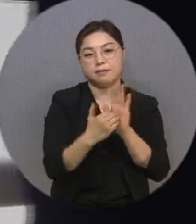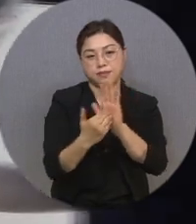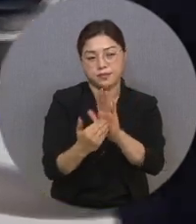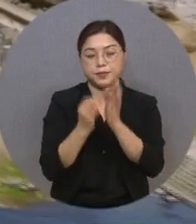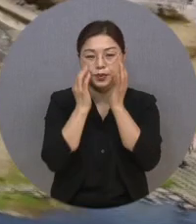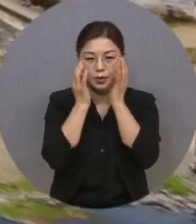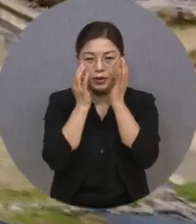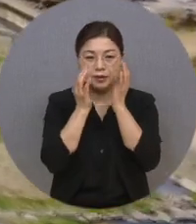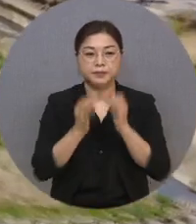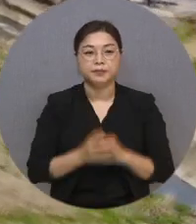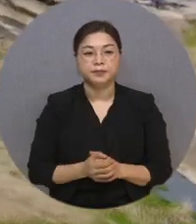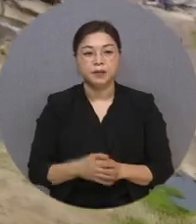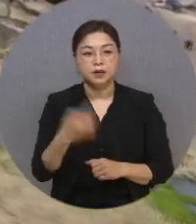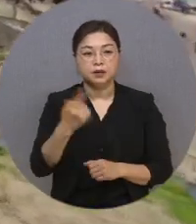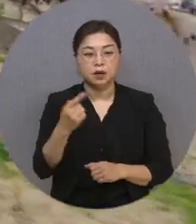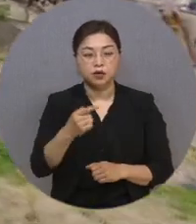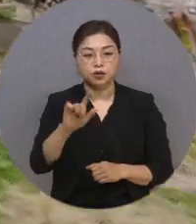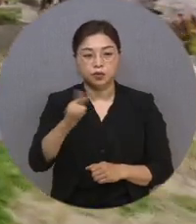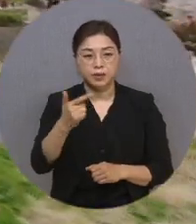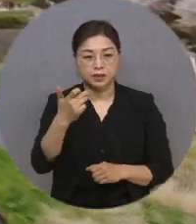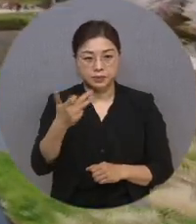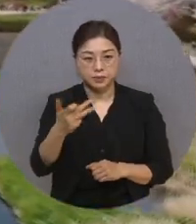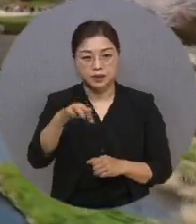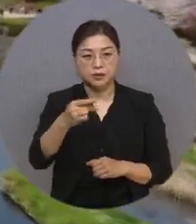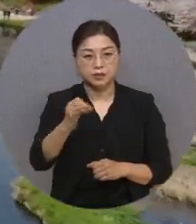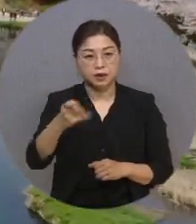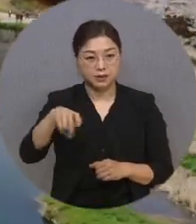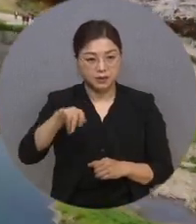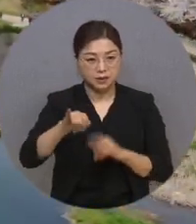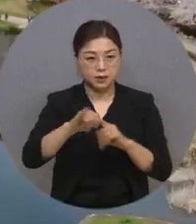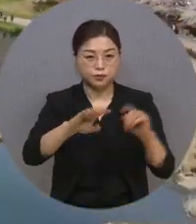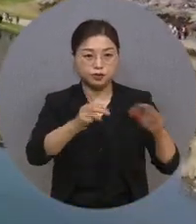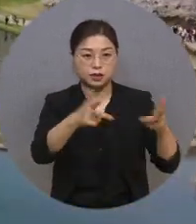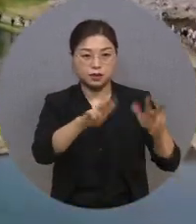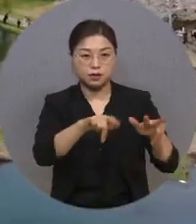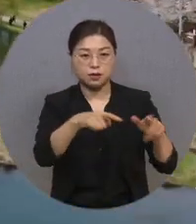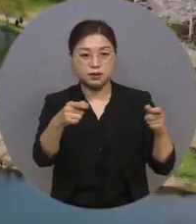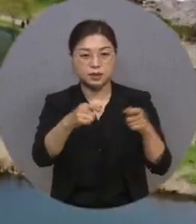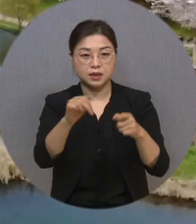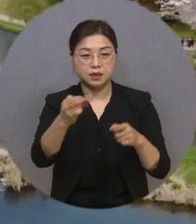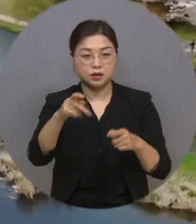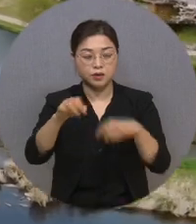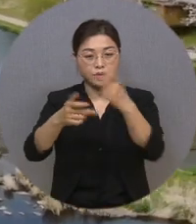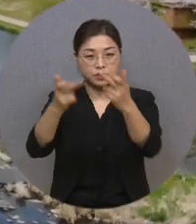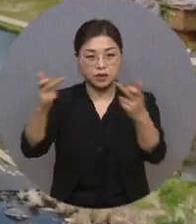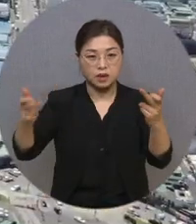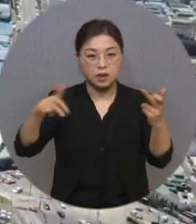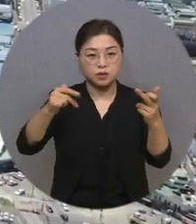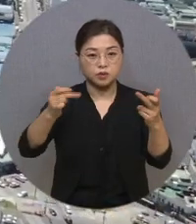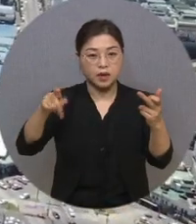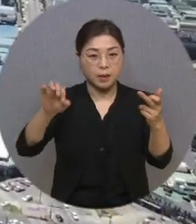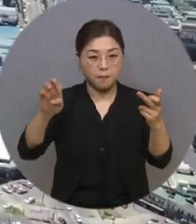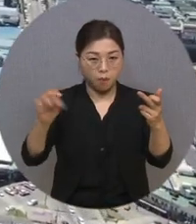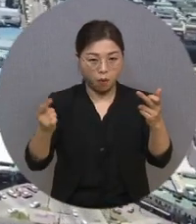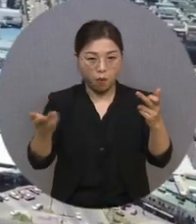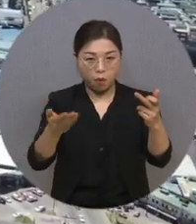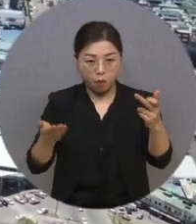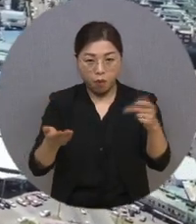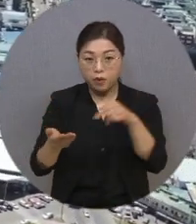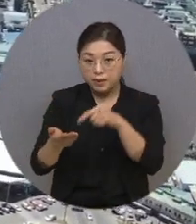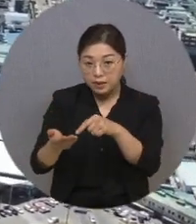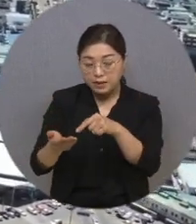기울였습니다. 1618년 승평지에 국가정원 근처에 해룡산, 조양포의 해룡창이 위치한다는 기록이